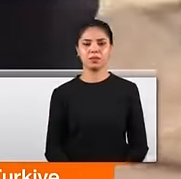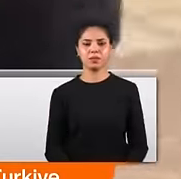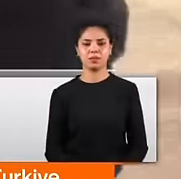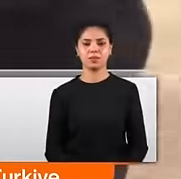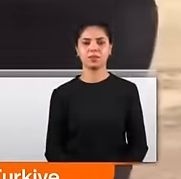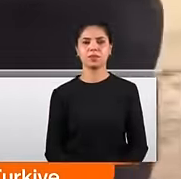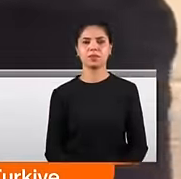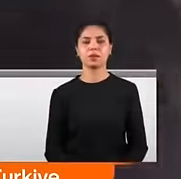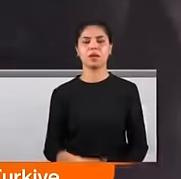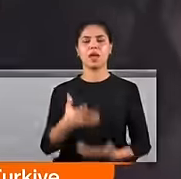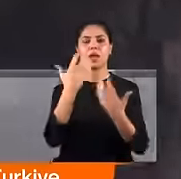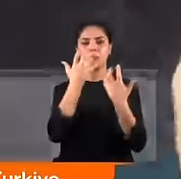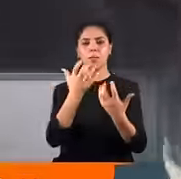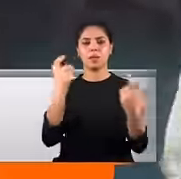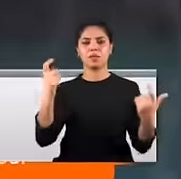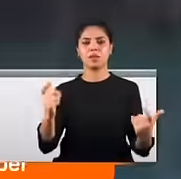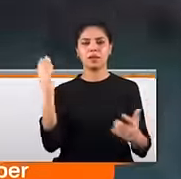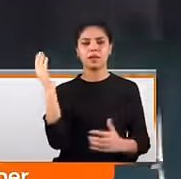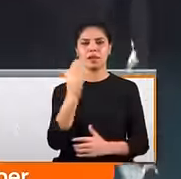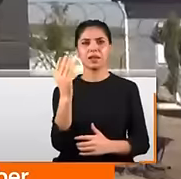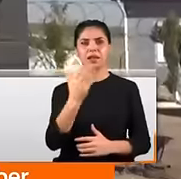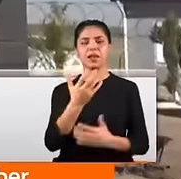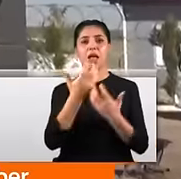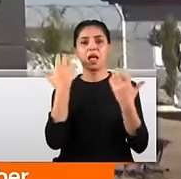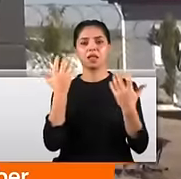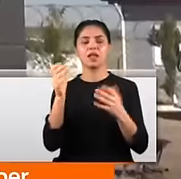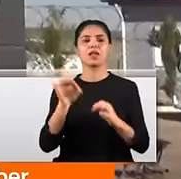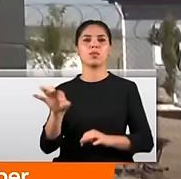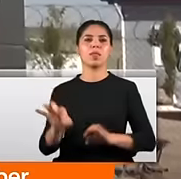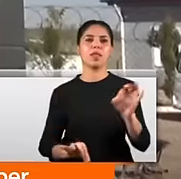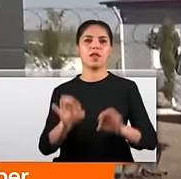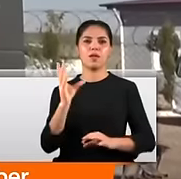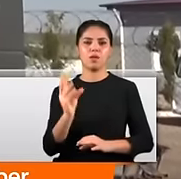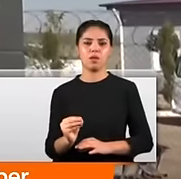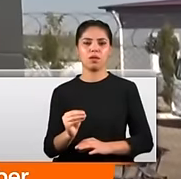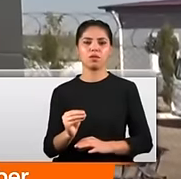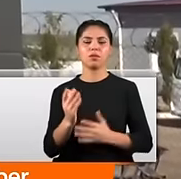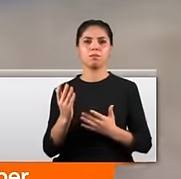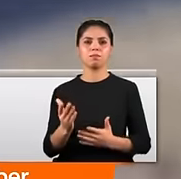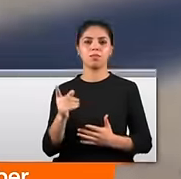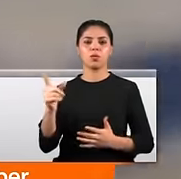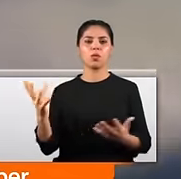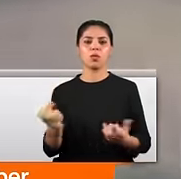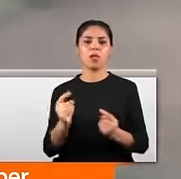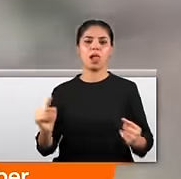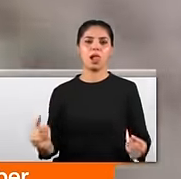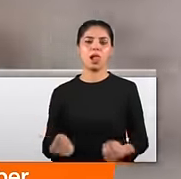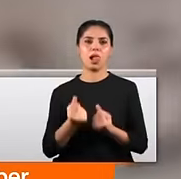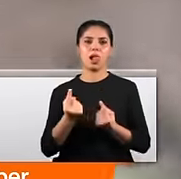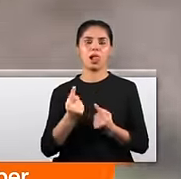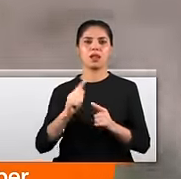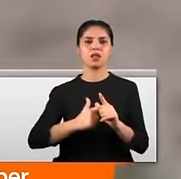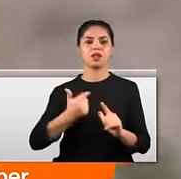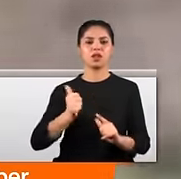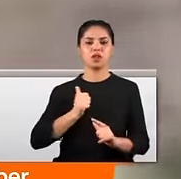Siverek Hayvan Rehabilitasyon Merkezi'ne götürülen yavru aslan tedavi altına alındı. Ama yapılan müdahaleler onu kurtarmaya yetmedi.